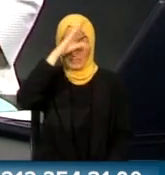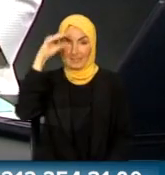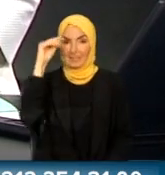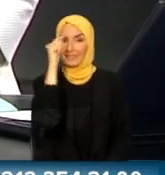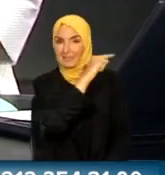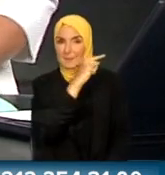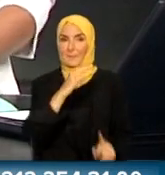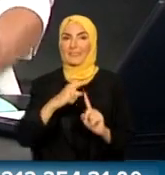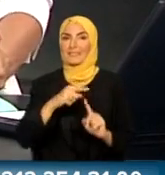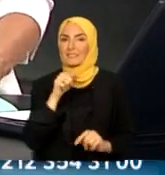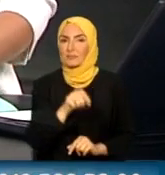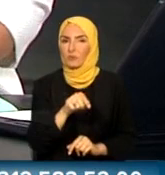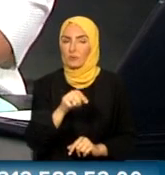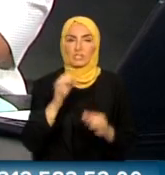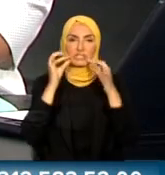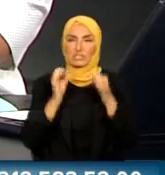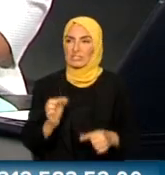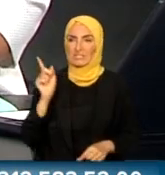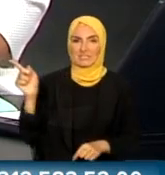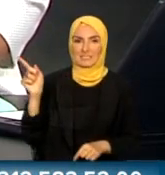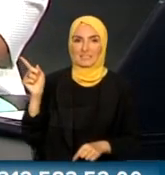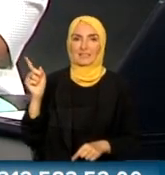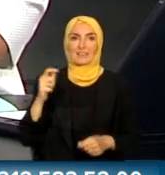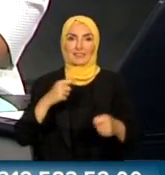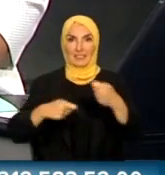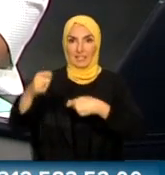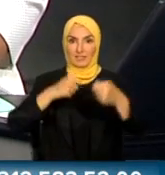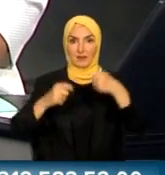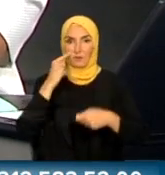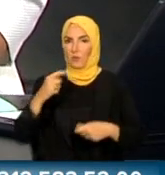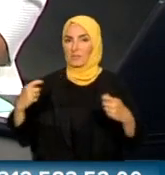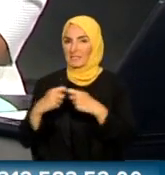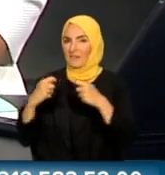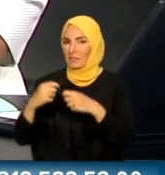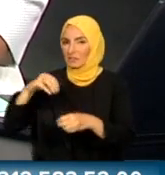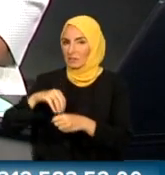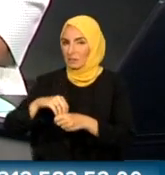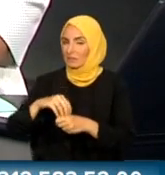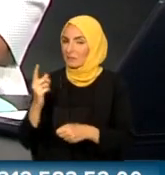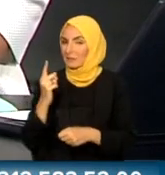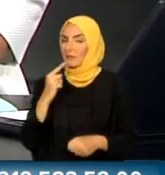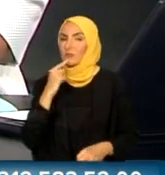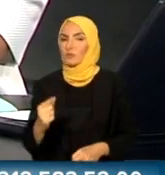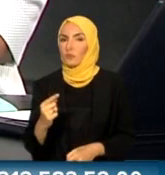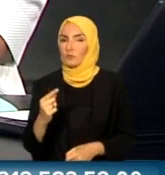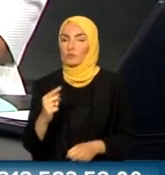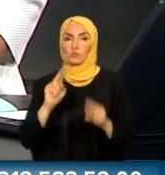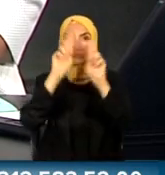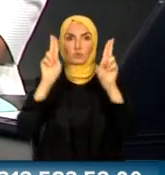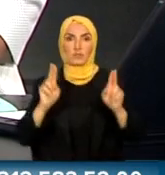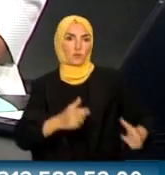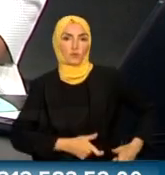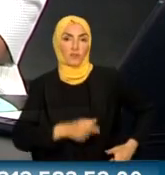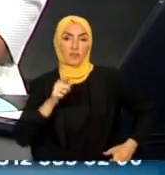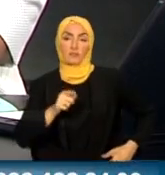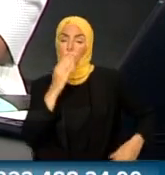Çin'le ticari savaşın bir başlığı olarak görüyor ve bu durumu ulusal güvenliğe aykırı olarak nitelendiriyor. Yaklaşık